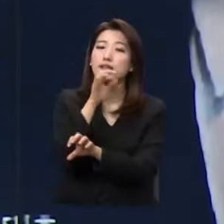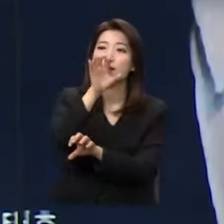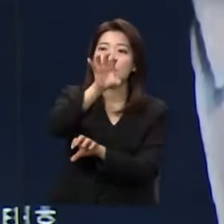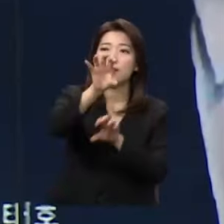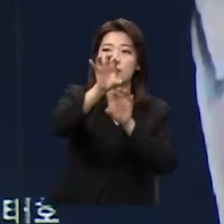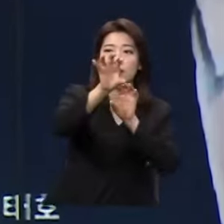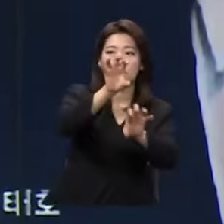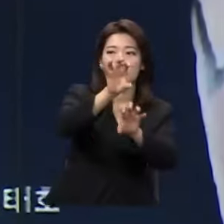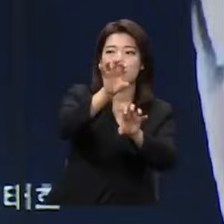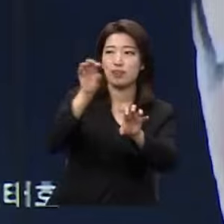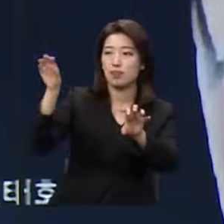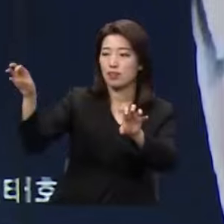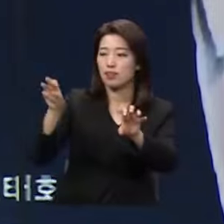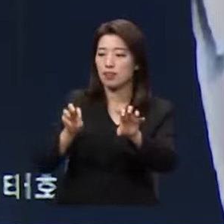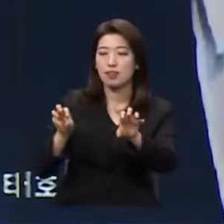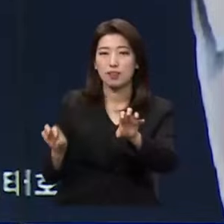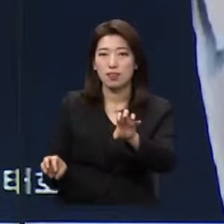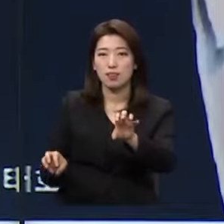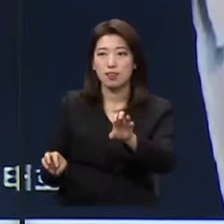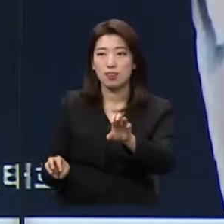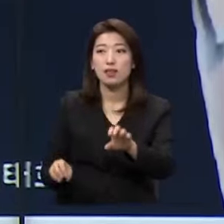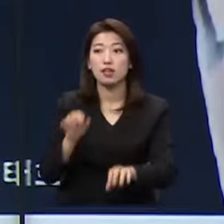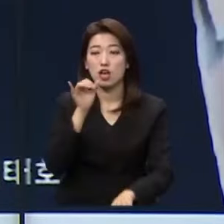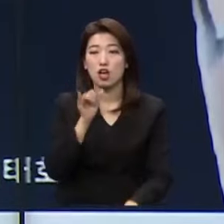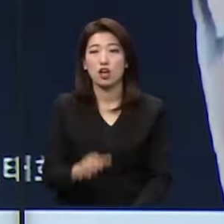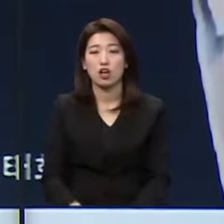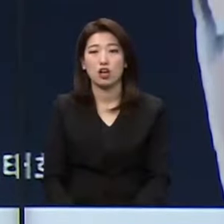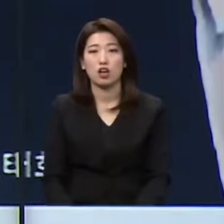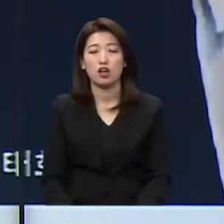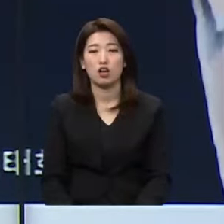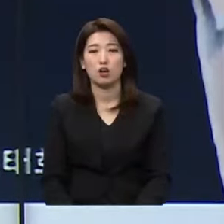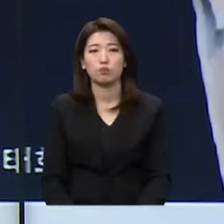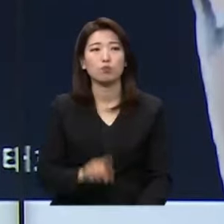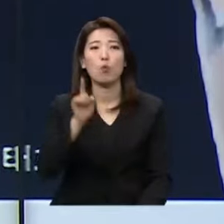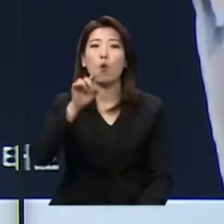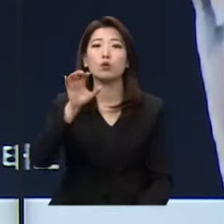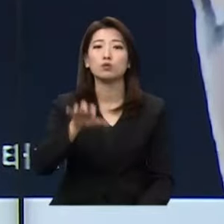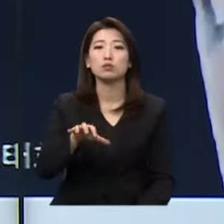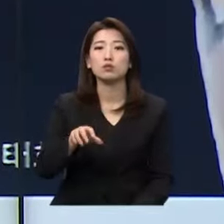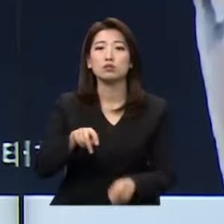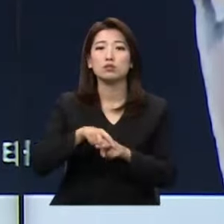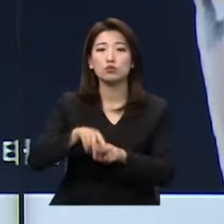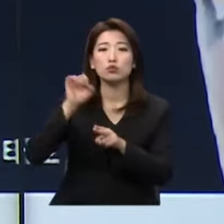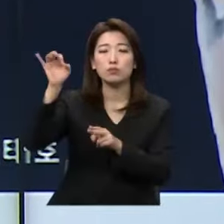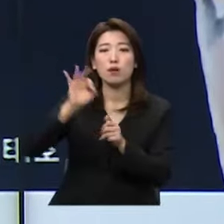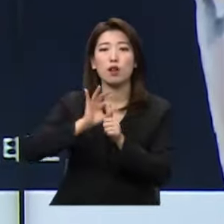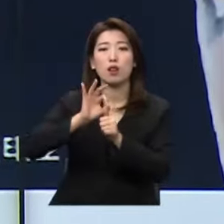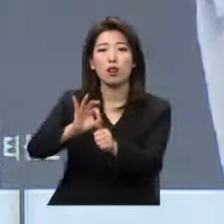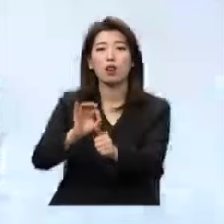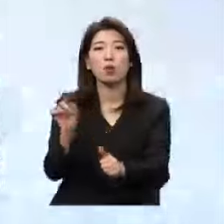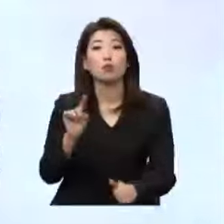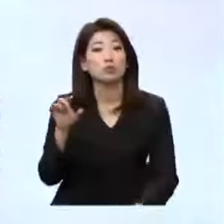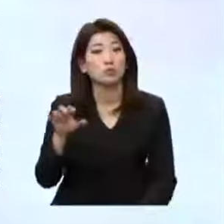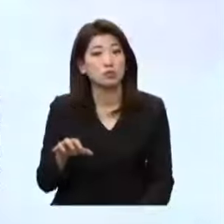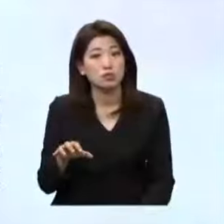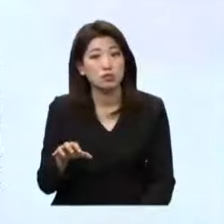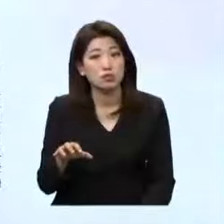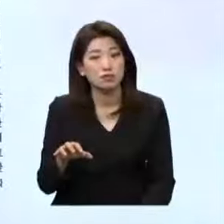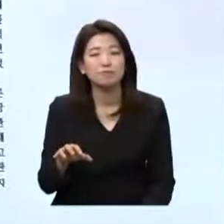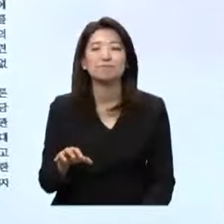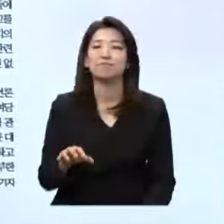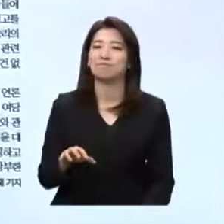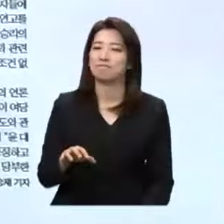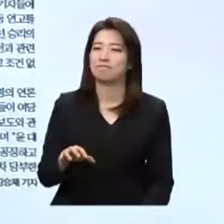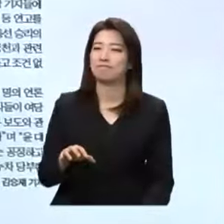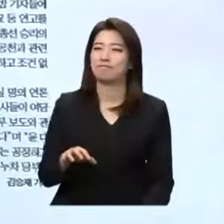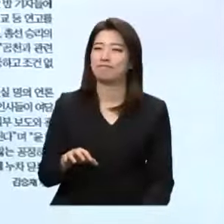차출해서가가 주십시오라고 얘기를 했다라는 겁니다 근데 구체적으로 어디서 어디로 간 되는 거야 잘 모르겠죠 그래서 저희가 다시